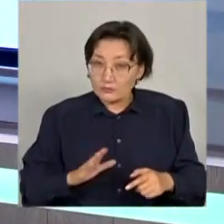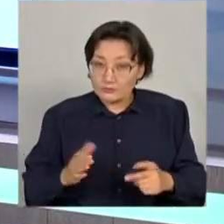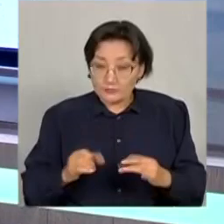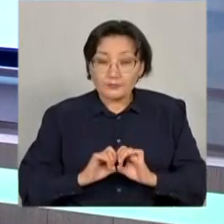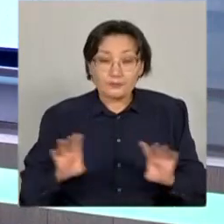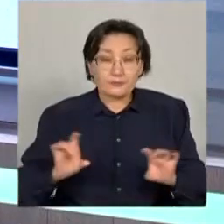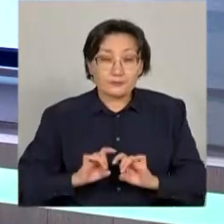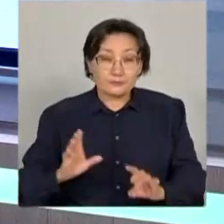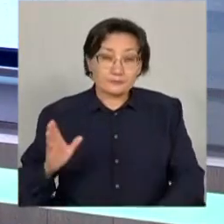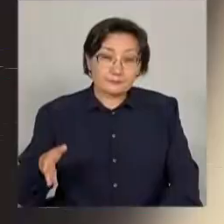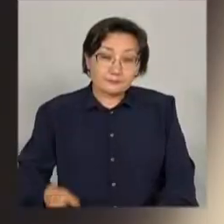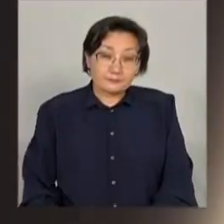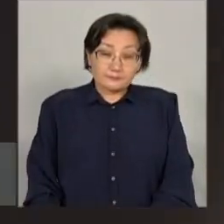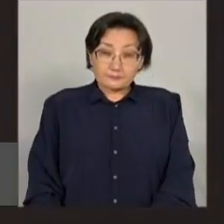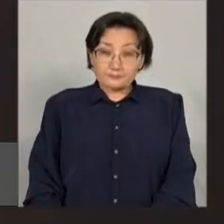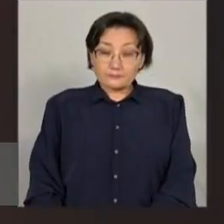айтсын.